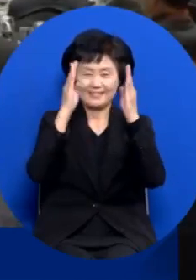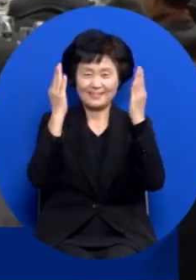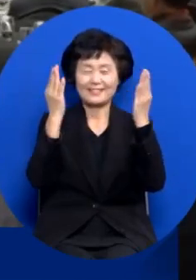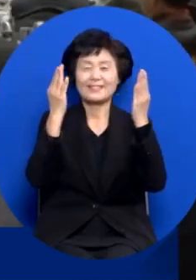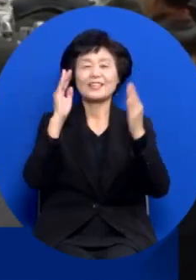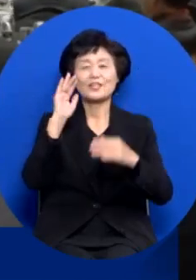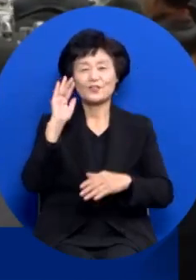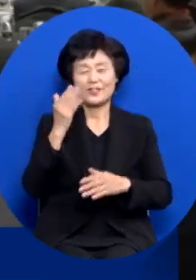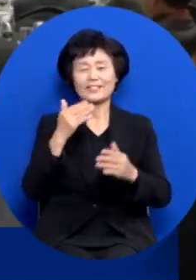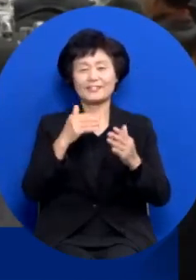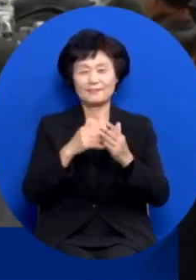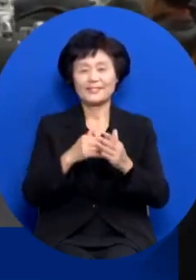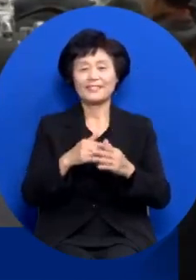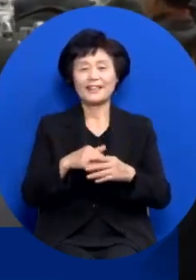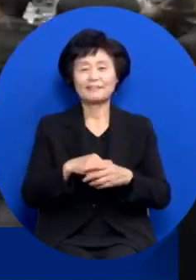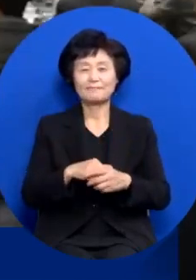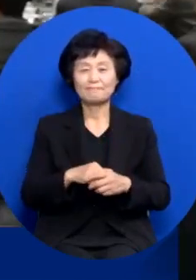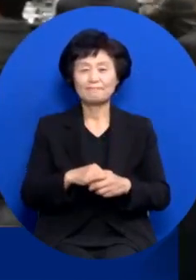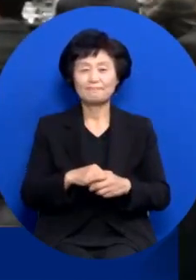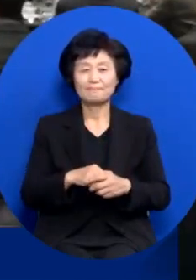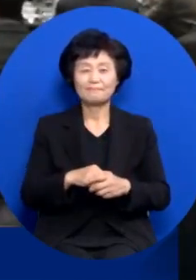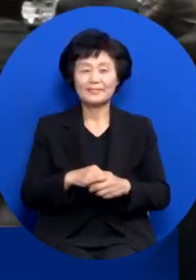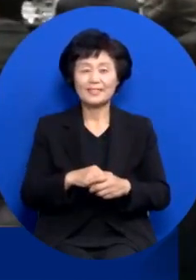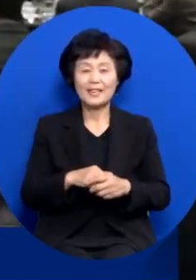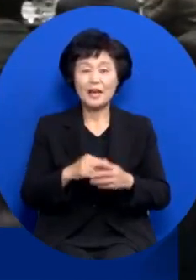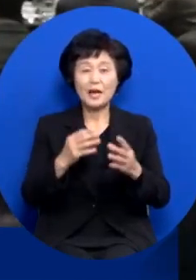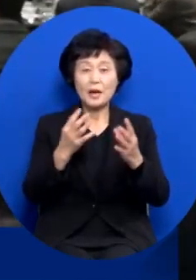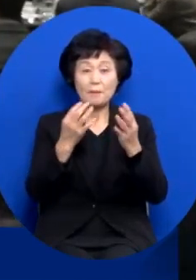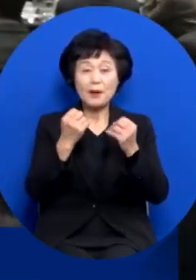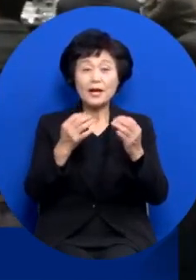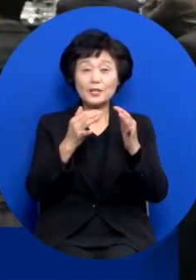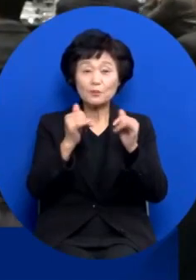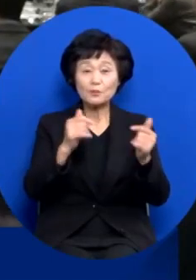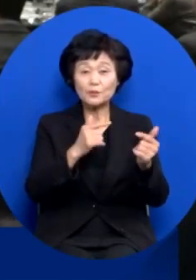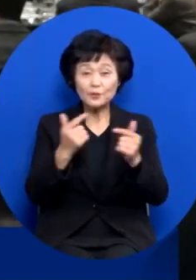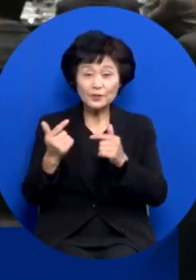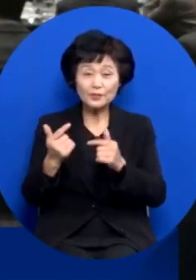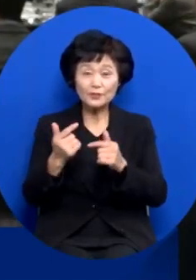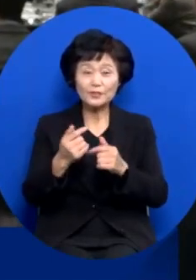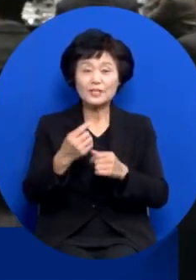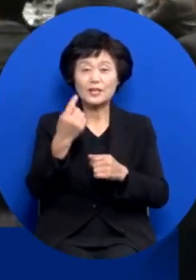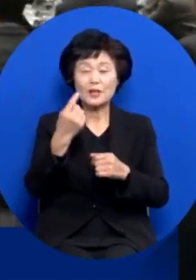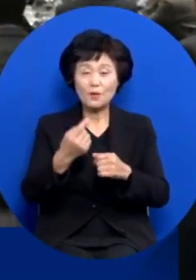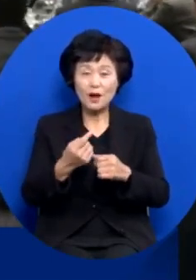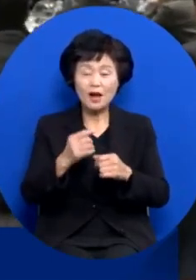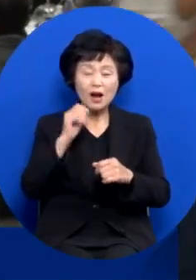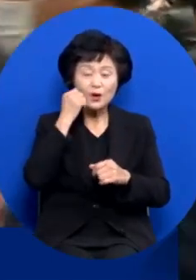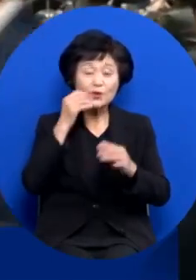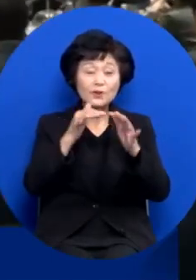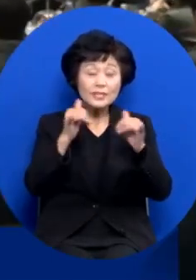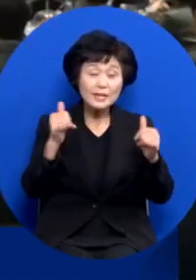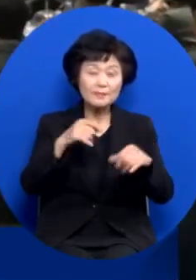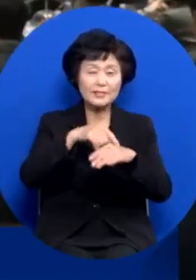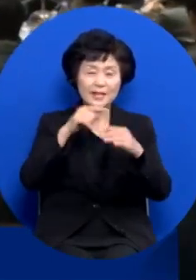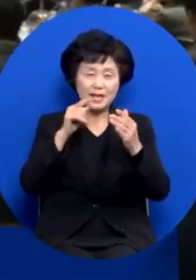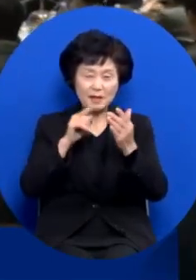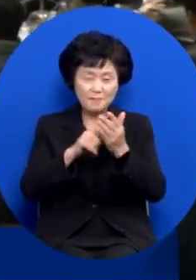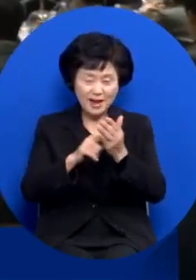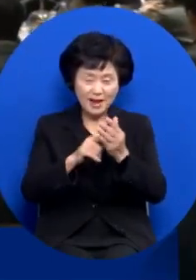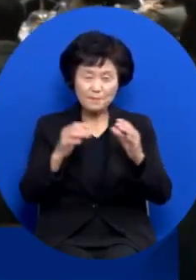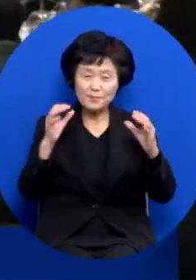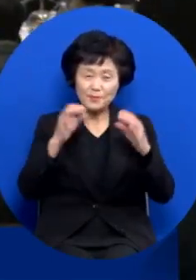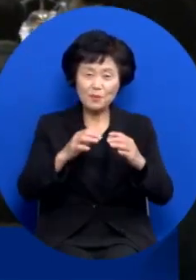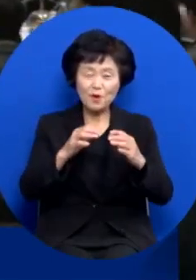콘서트를 하게 됐습니다. 소외 내고 어려운 분들에게 마음을 모아주셔서